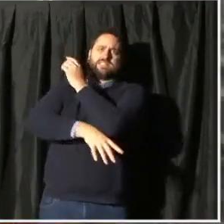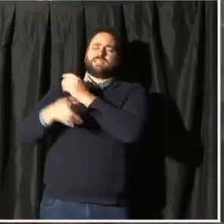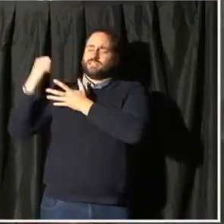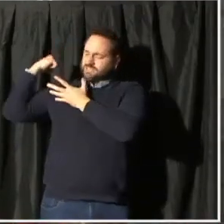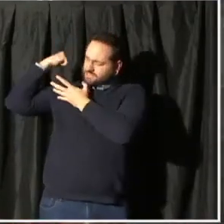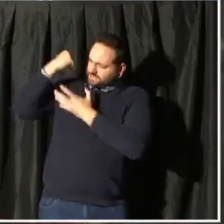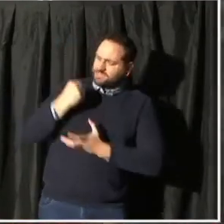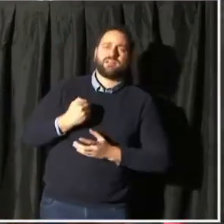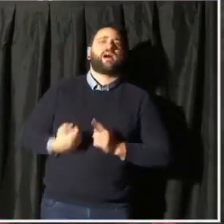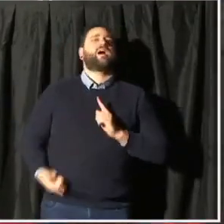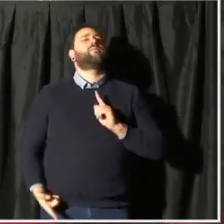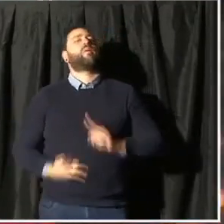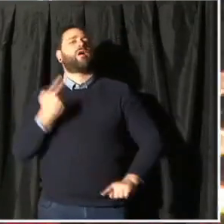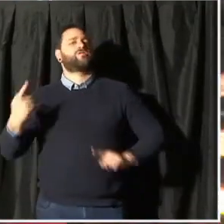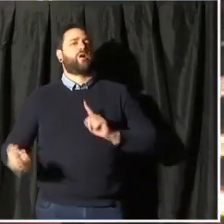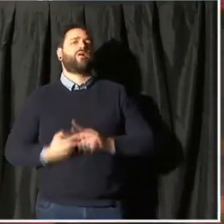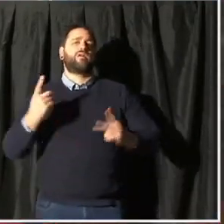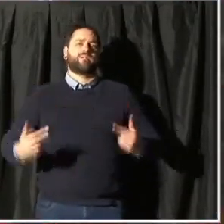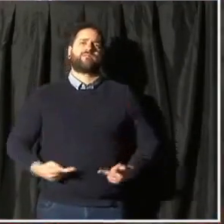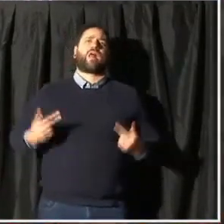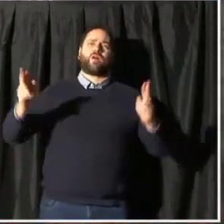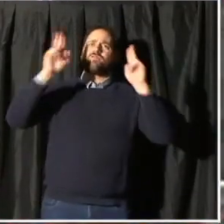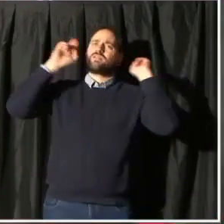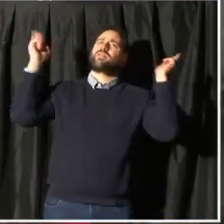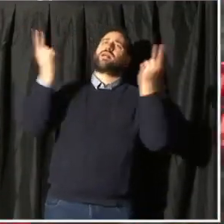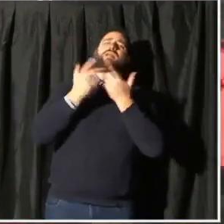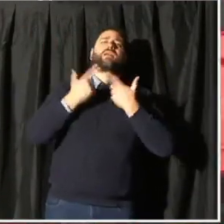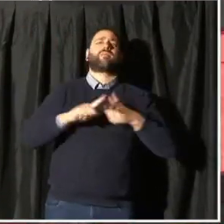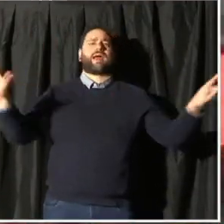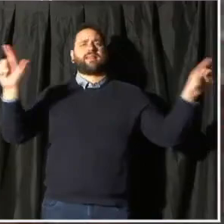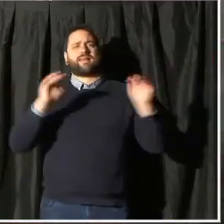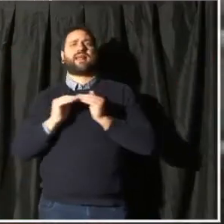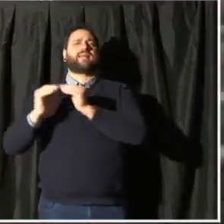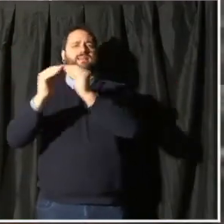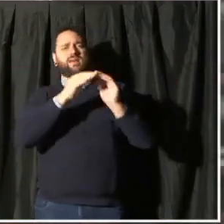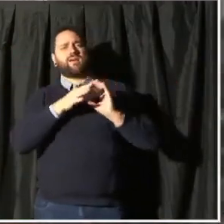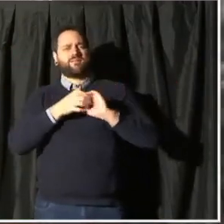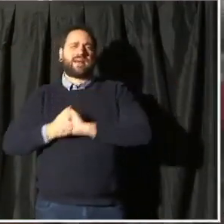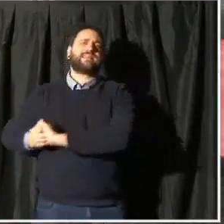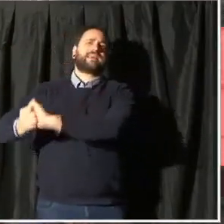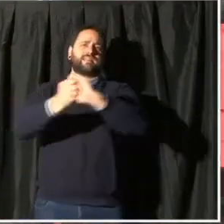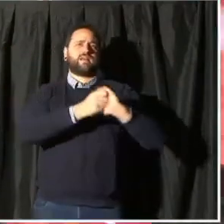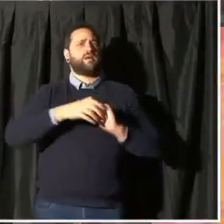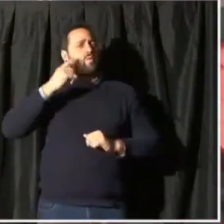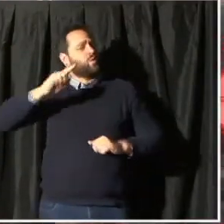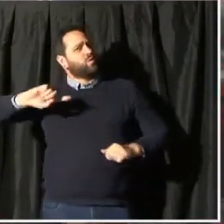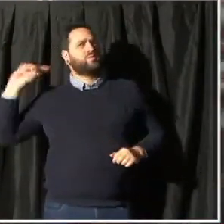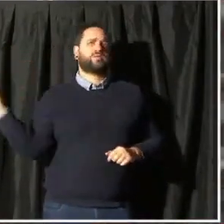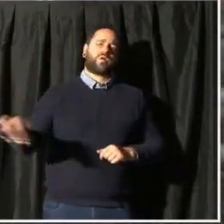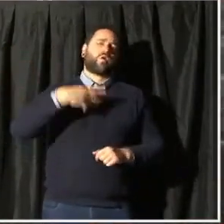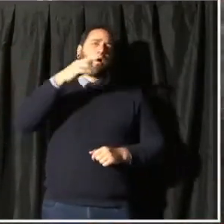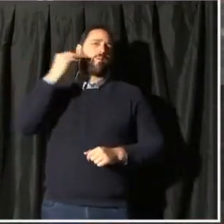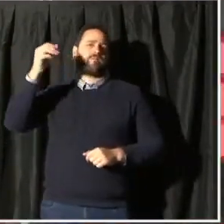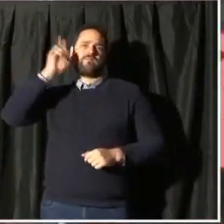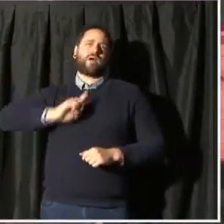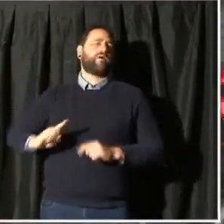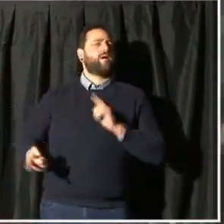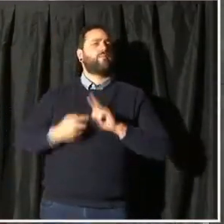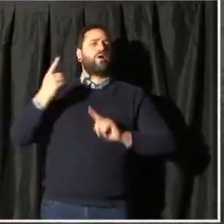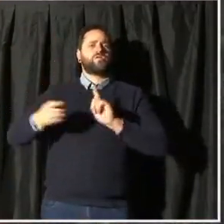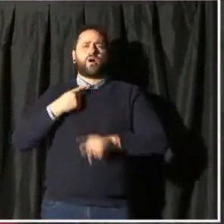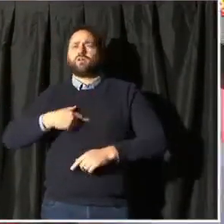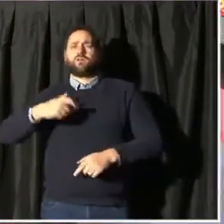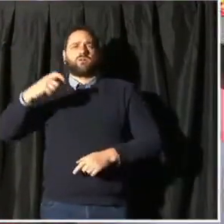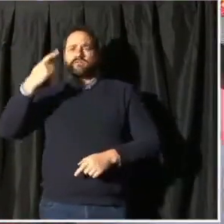les valeurs universelles de la liberté de l'égalité de la fraternité pour toutes et tous quelle que soit sa couleur de